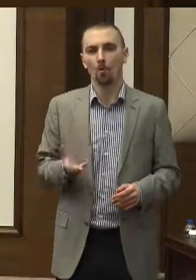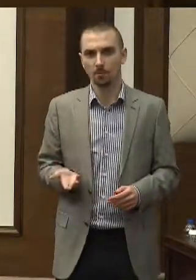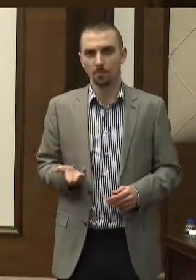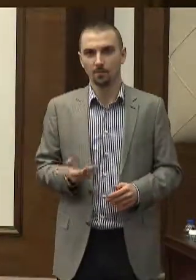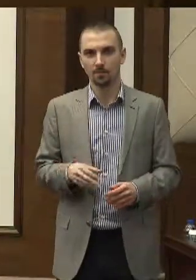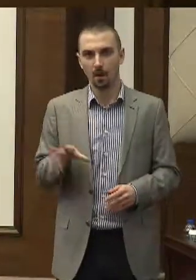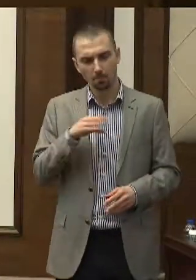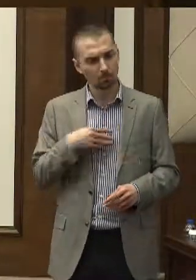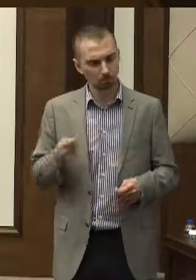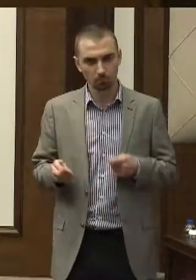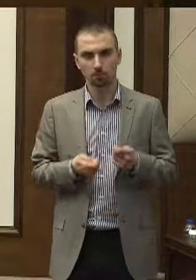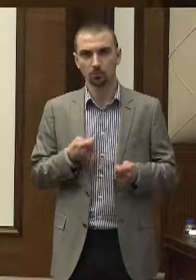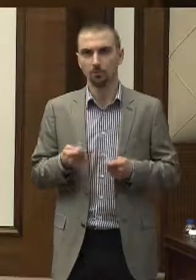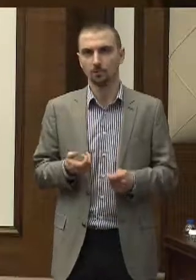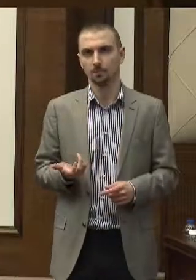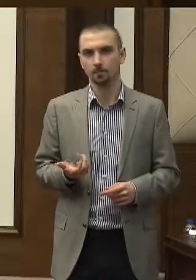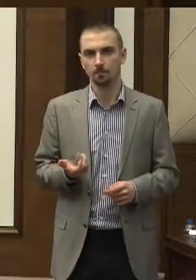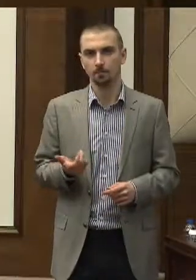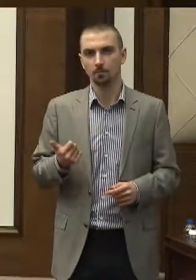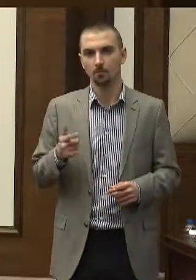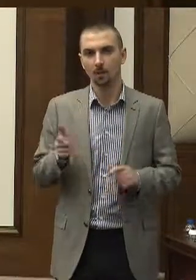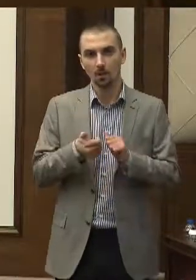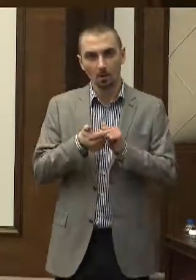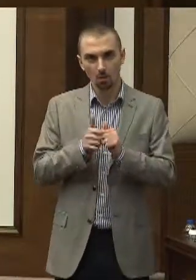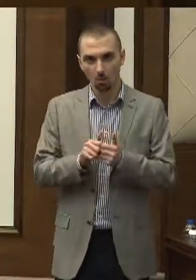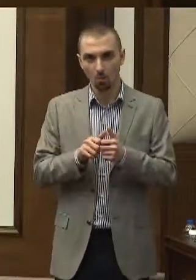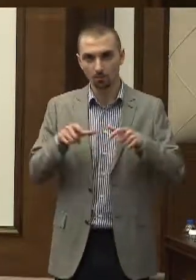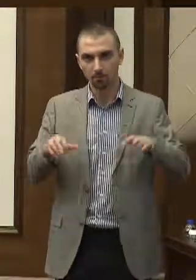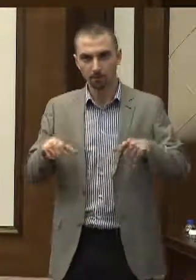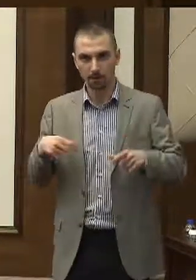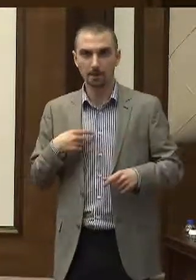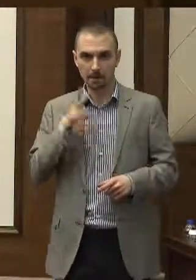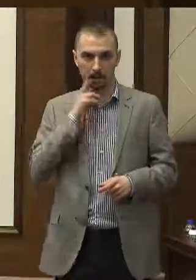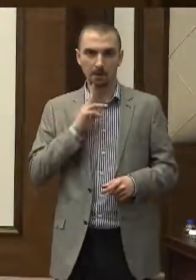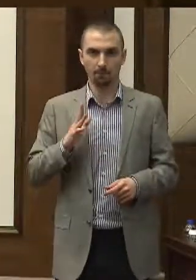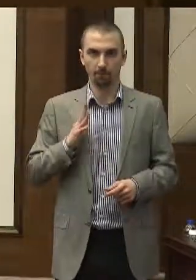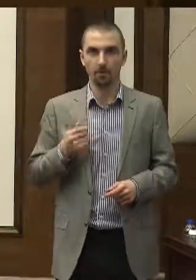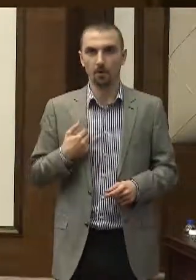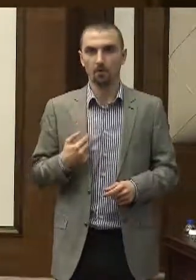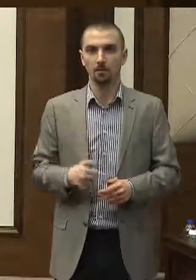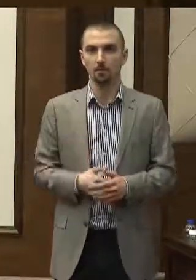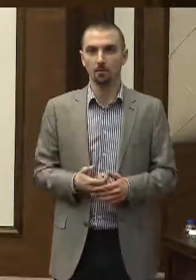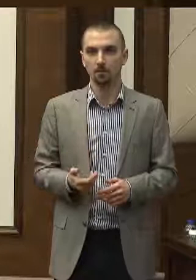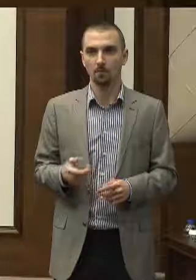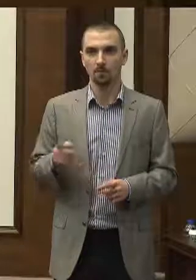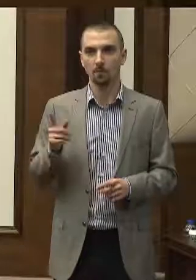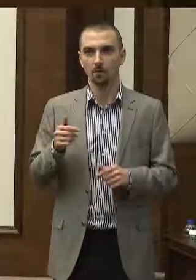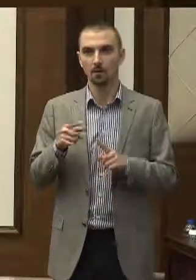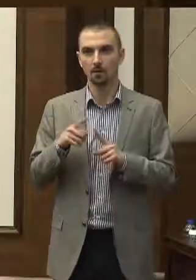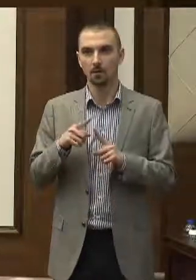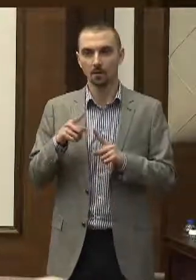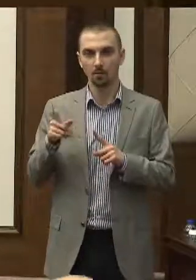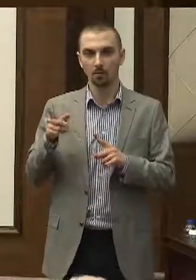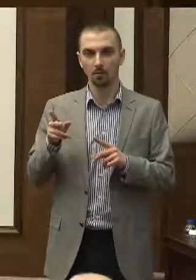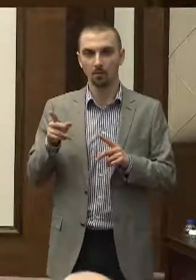Her şeye rağmen spor tesisleri zenginliğimizde var. Tepecik Spor